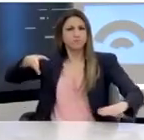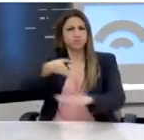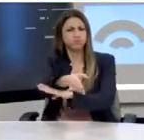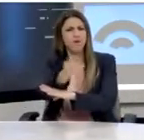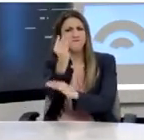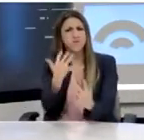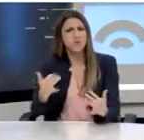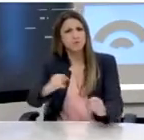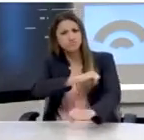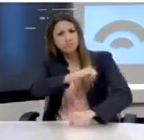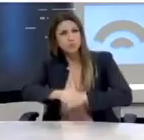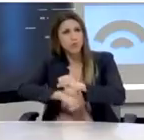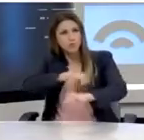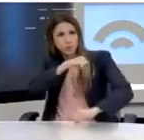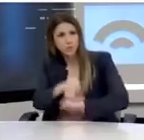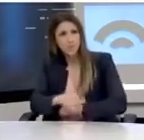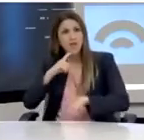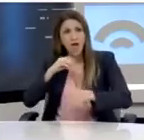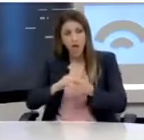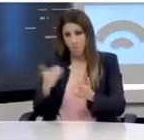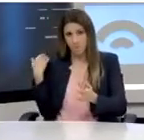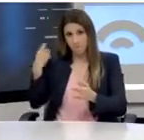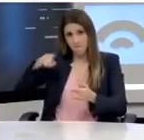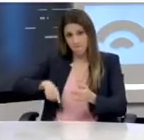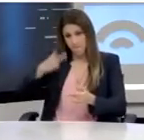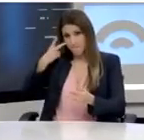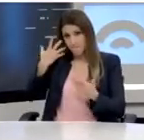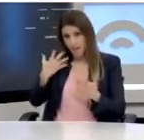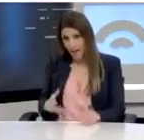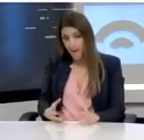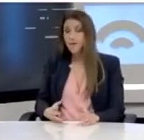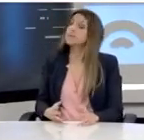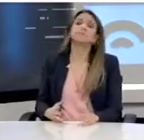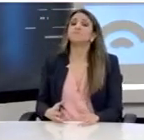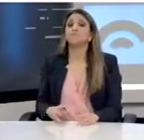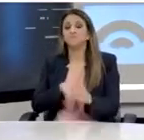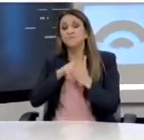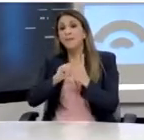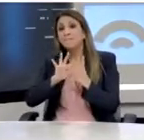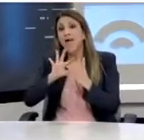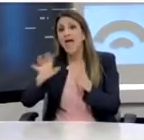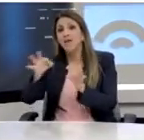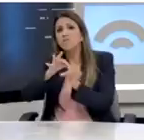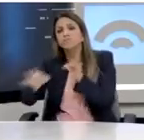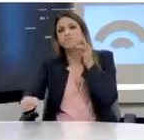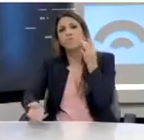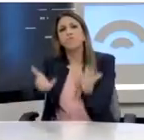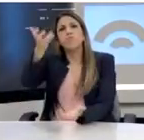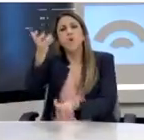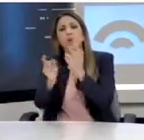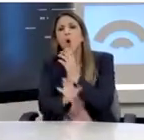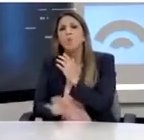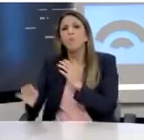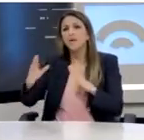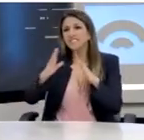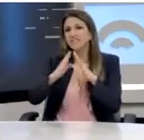Ελληνική Βουλή. Και τις τελευταίες μέρες έχουμε γίνει μάρτυρες εμπρισμών στο σπίτι του